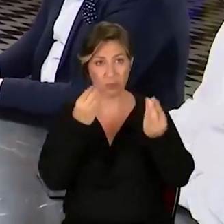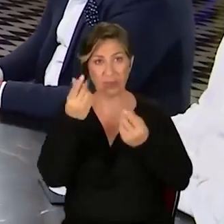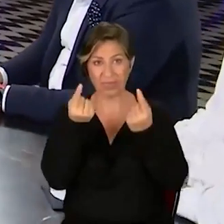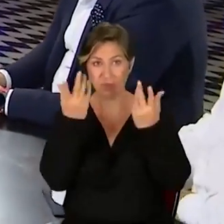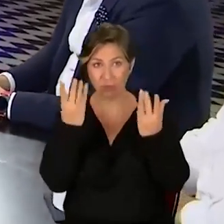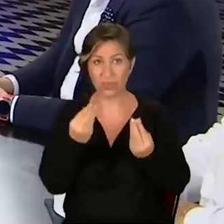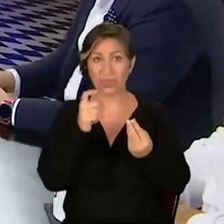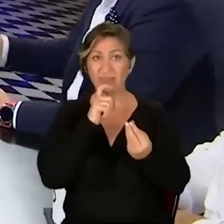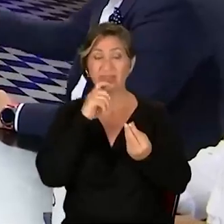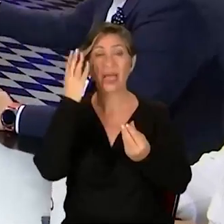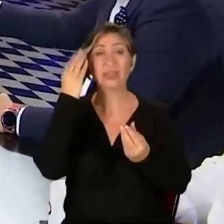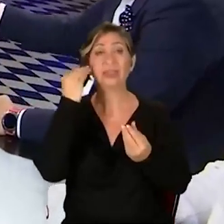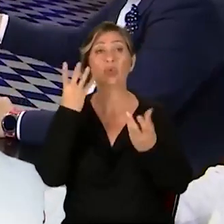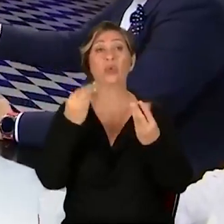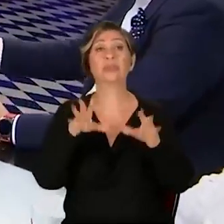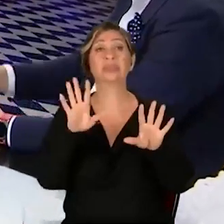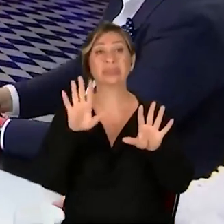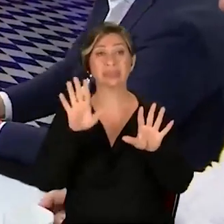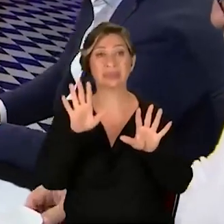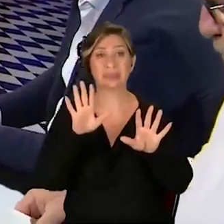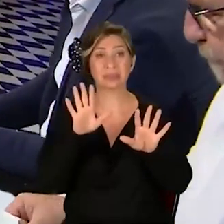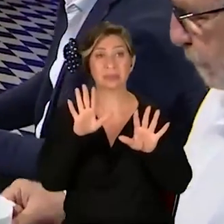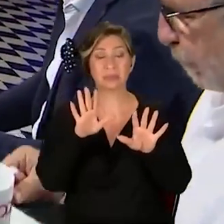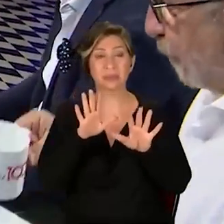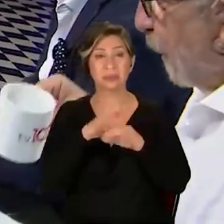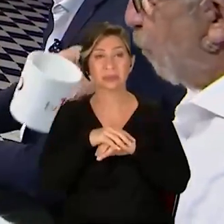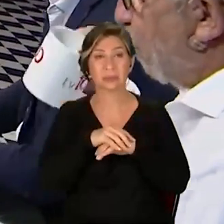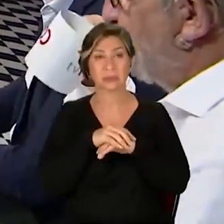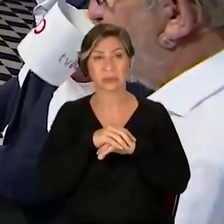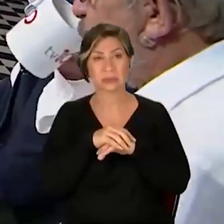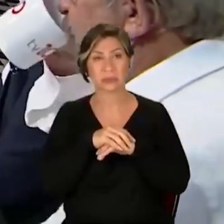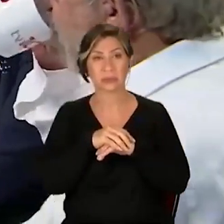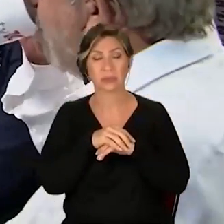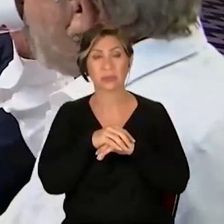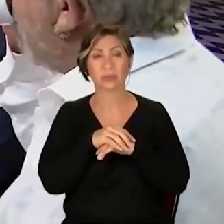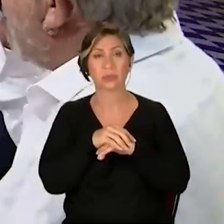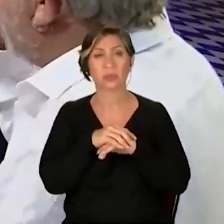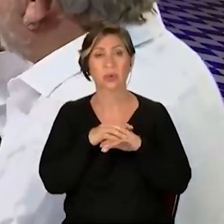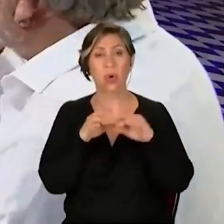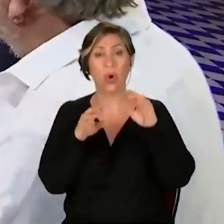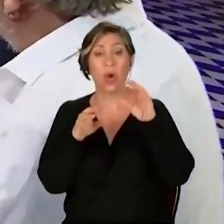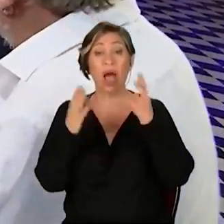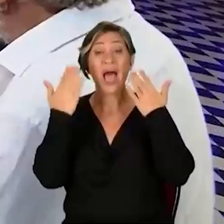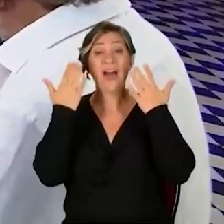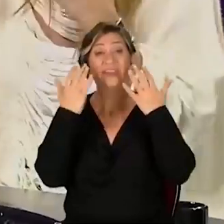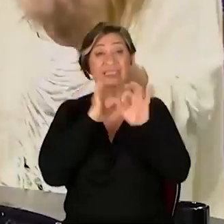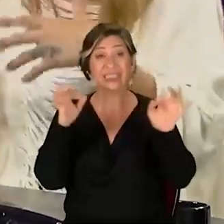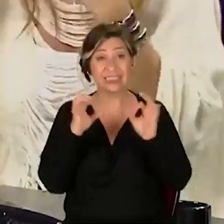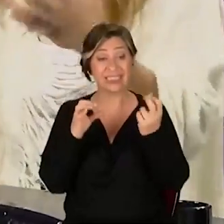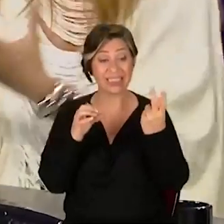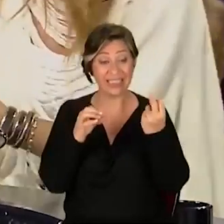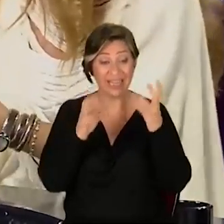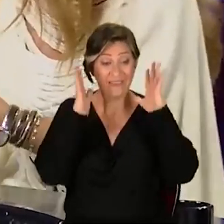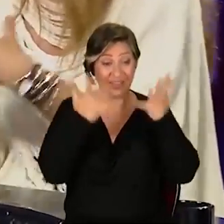olsa. Evet. Yanlış böyle anlaşma olmasın diye tutturmayalım. Yani hani bu FDA'yı oksijensiz ortamda kanser hücresinin